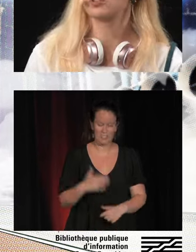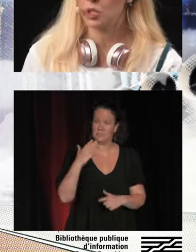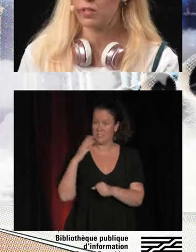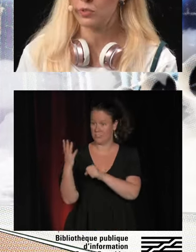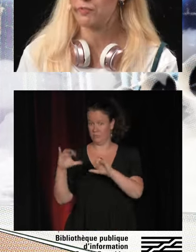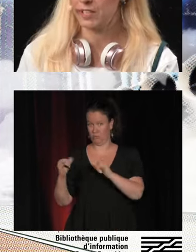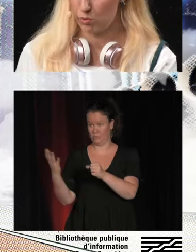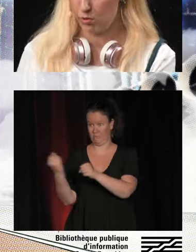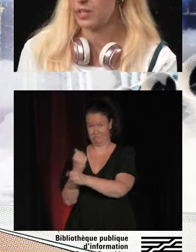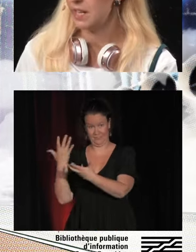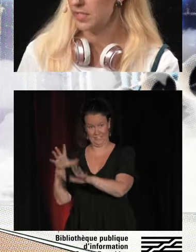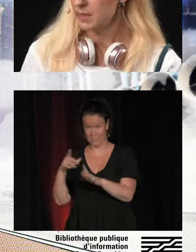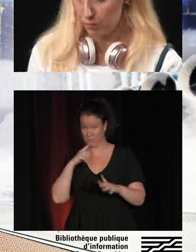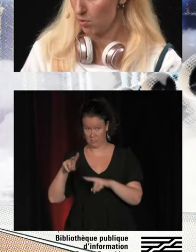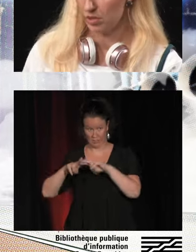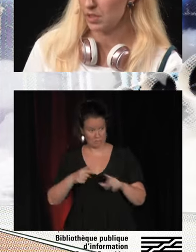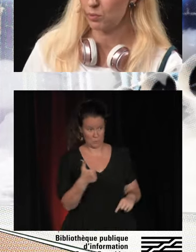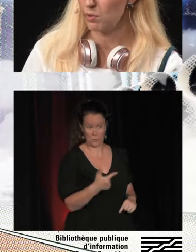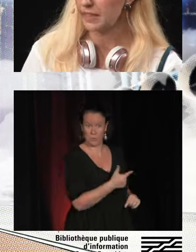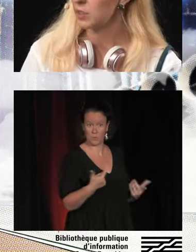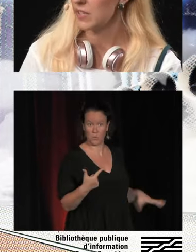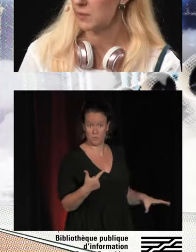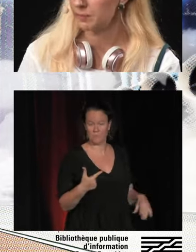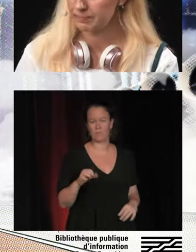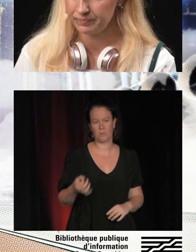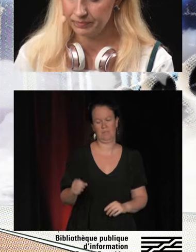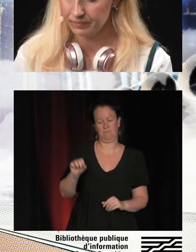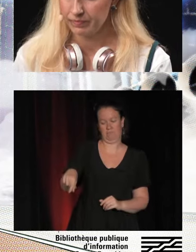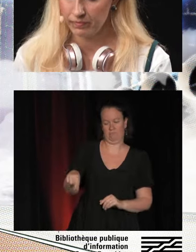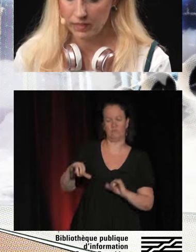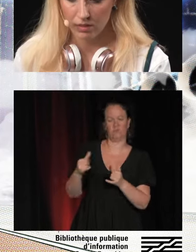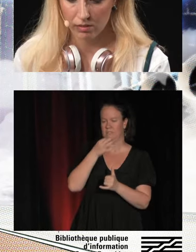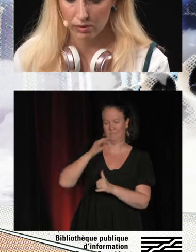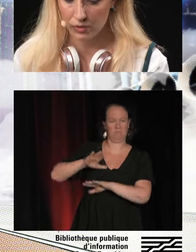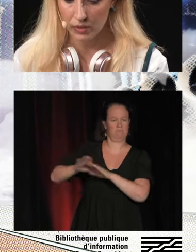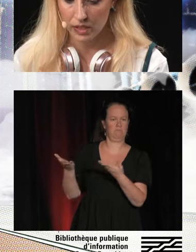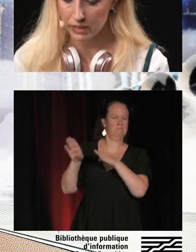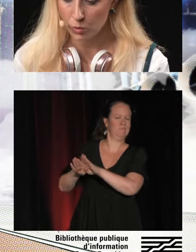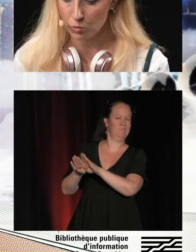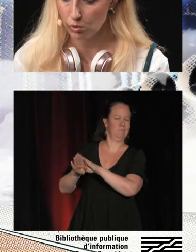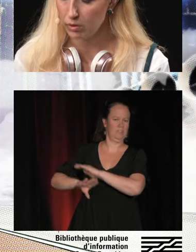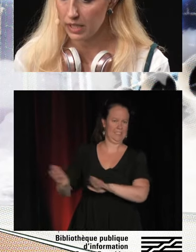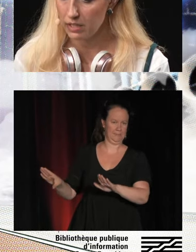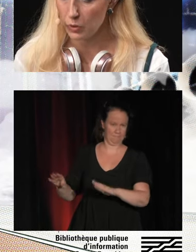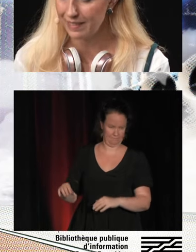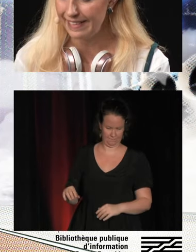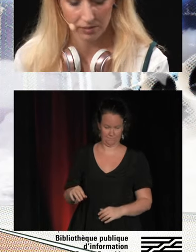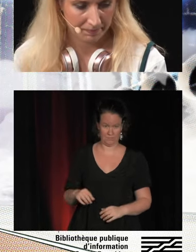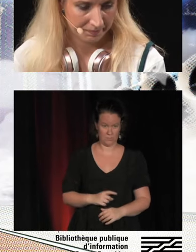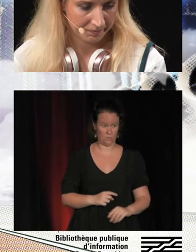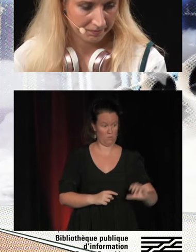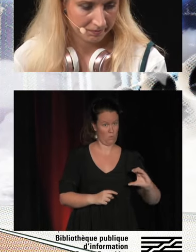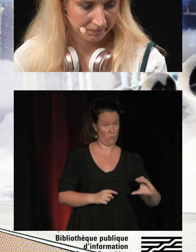Tu fais une commande en fait sur le clavier pour le marquer comme terminé. Qui dans ce cas est CTRL ALT